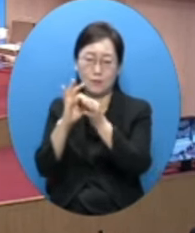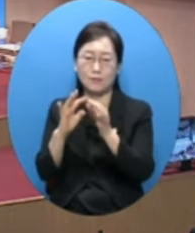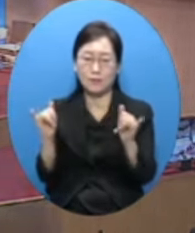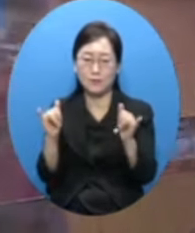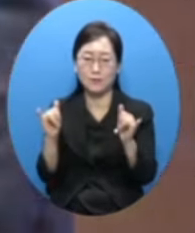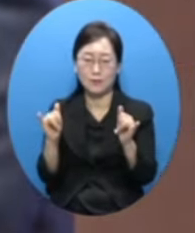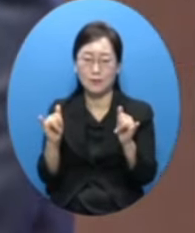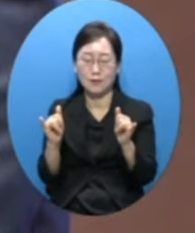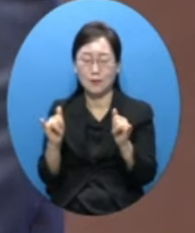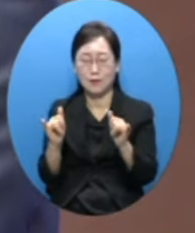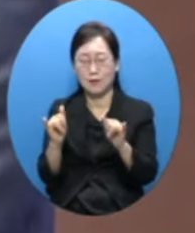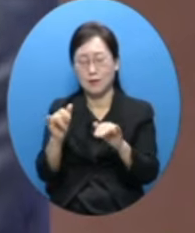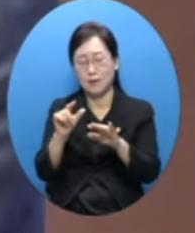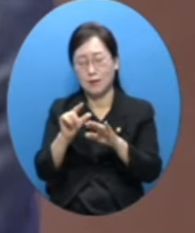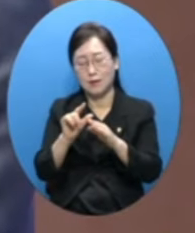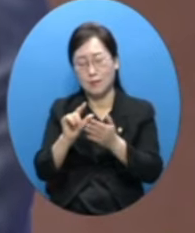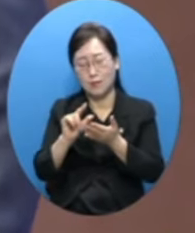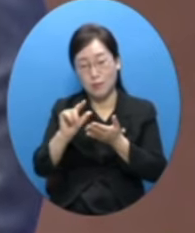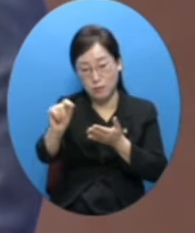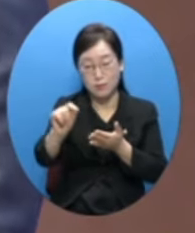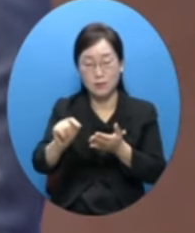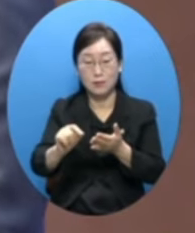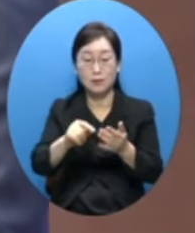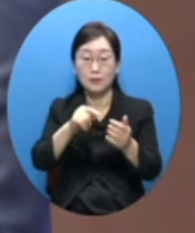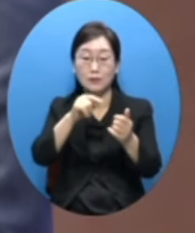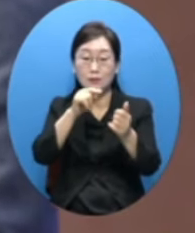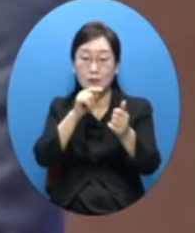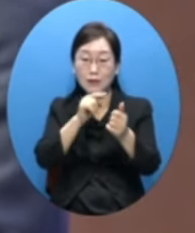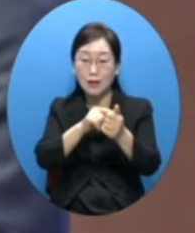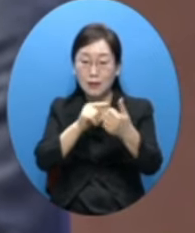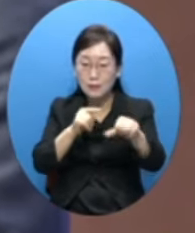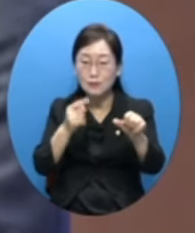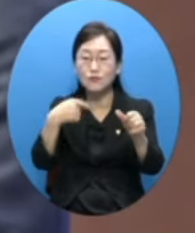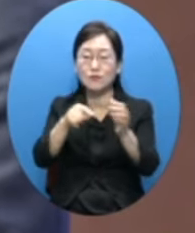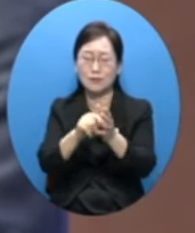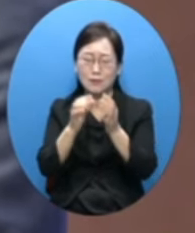먼 길을 따는 야곱을 위해서 그를 위해서 간절히 기도해 주었습니다.